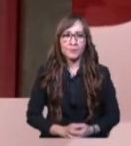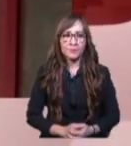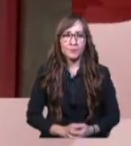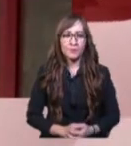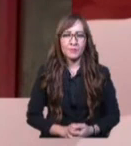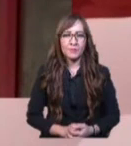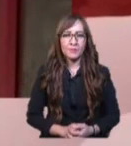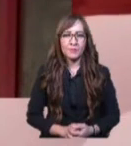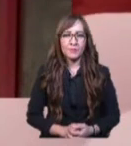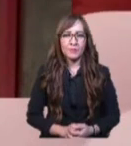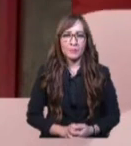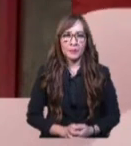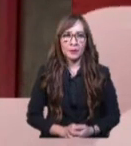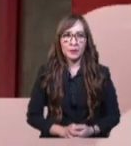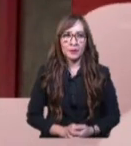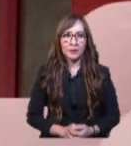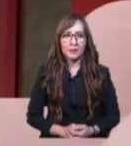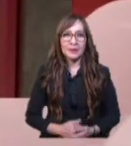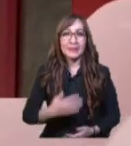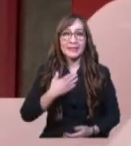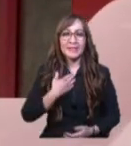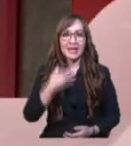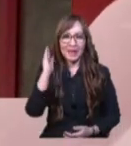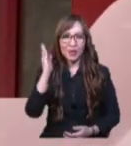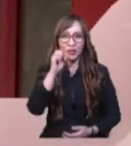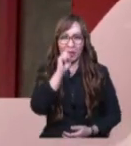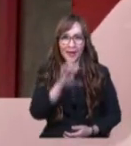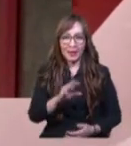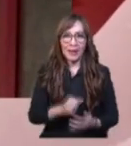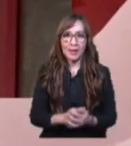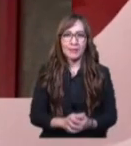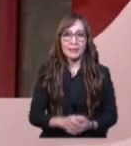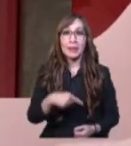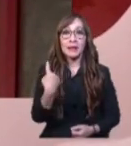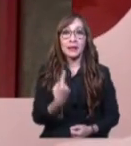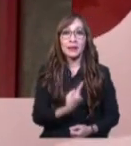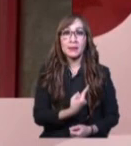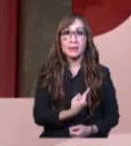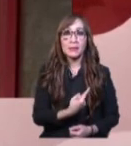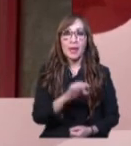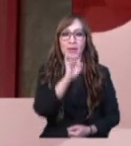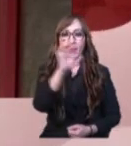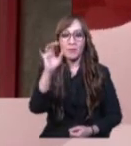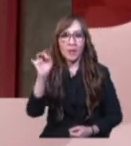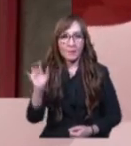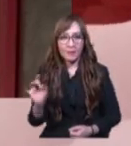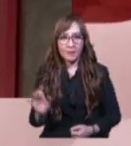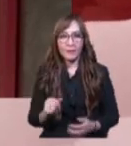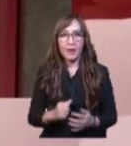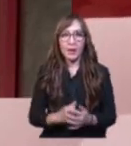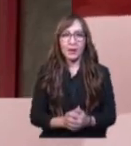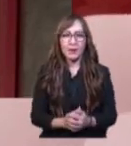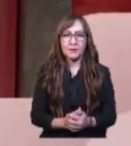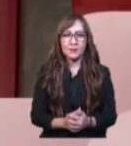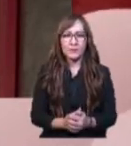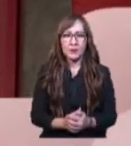Mas, jadi posisi yang tadi saya sampaikan bahwa kita ada beberapa ikhtiar yang kami lakukan. Memang yang